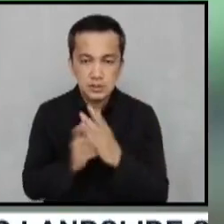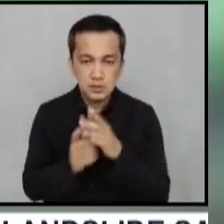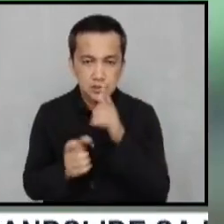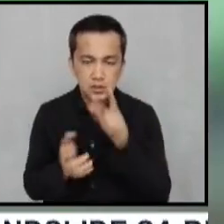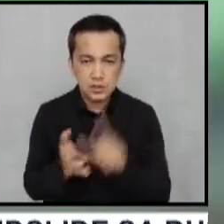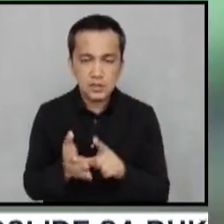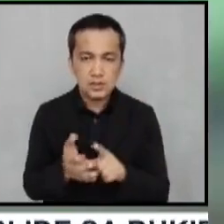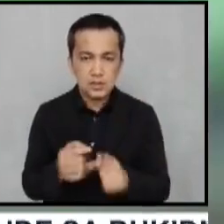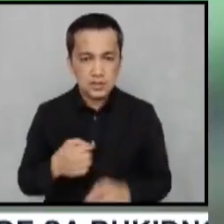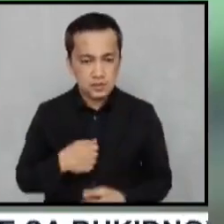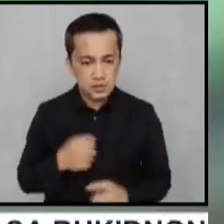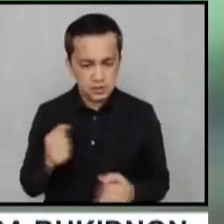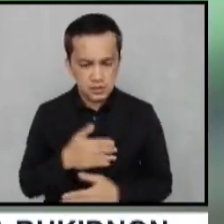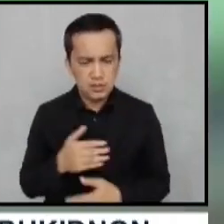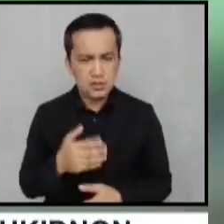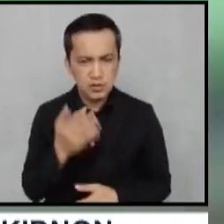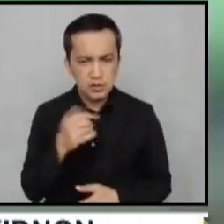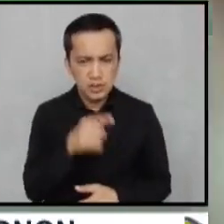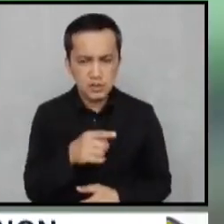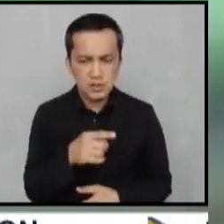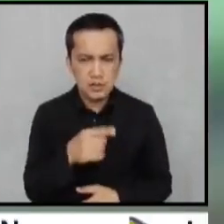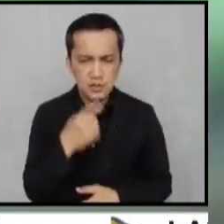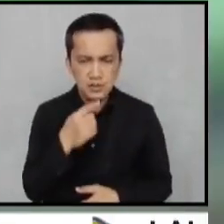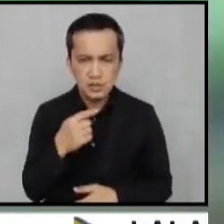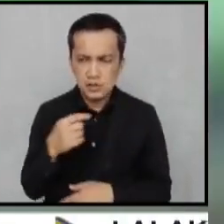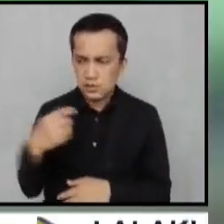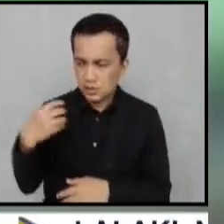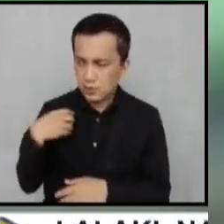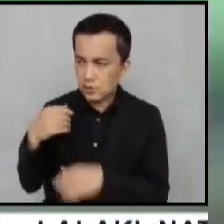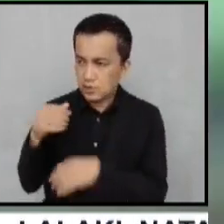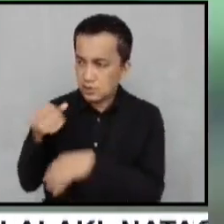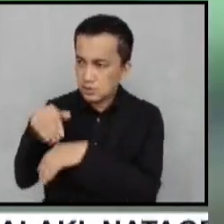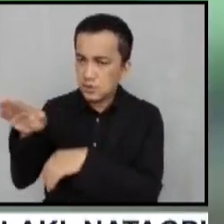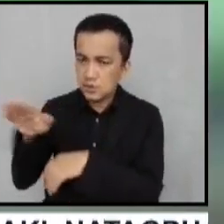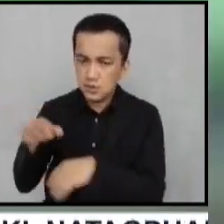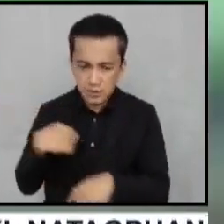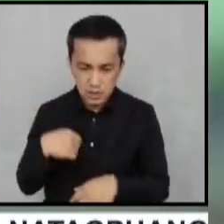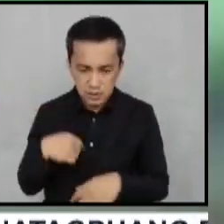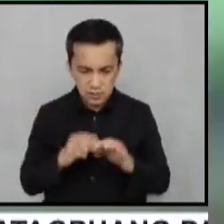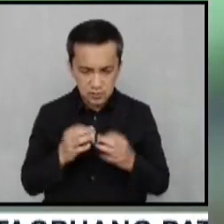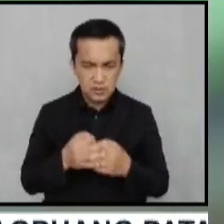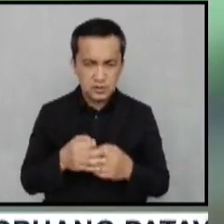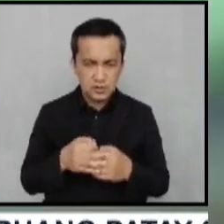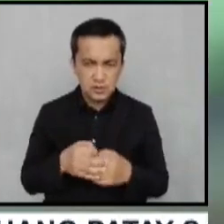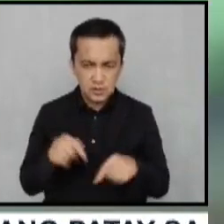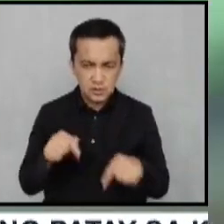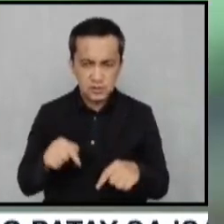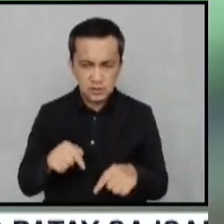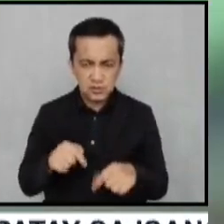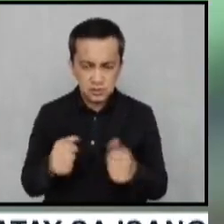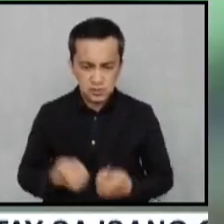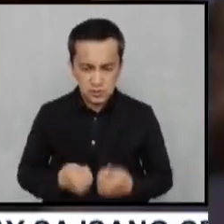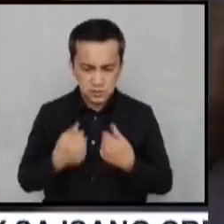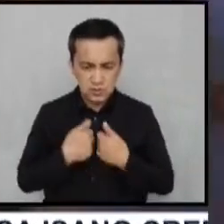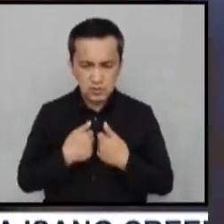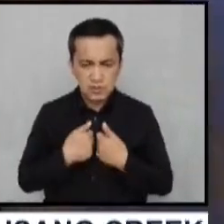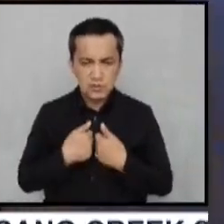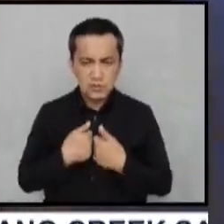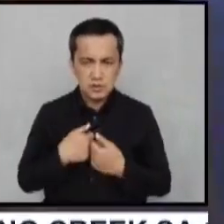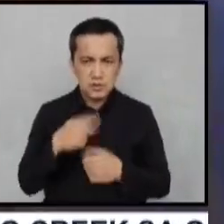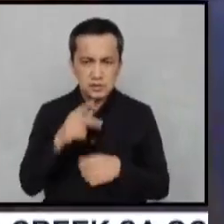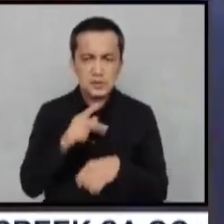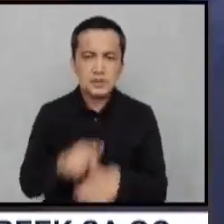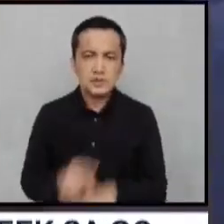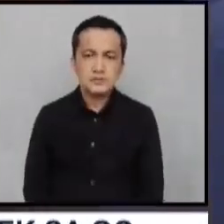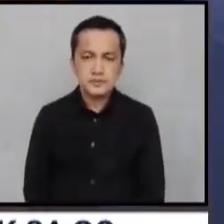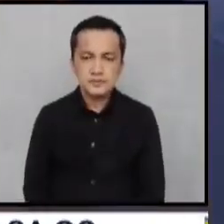ako. Bakit po kasi sila sa amo ko nagpadala? Meron naman akong pamilya dito na dito po yung address ko sa Pinas. Ayon